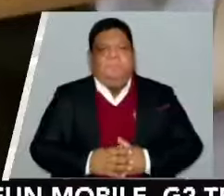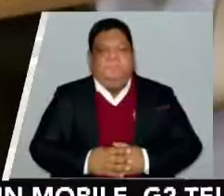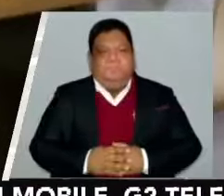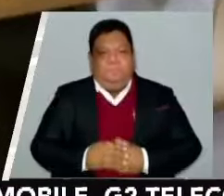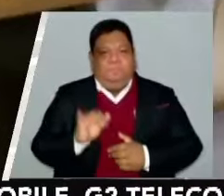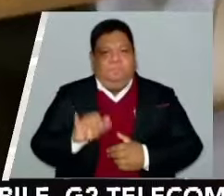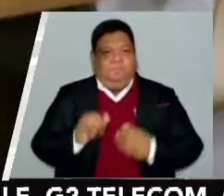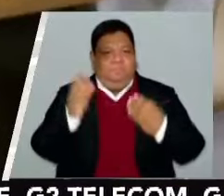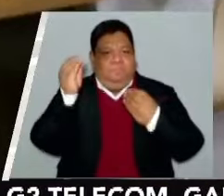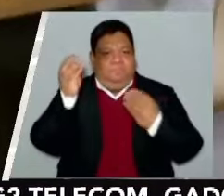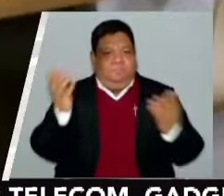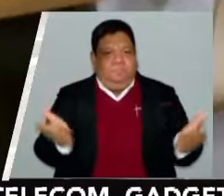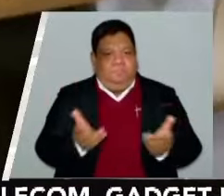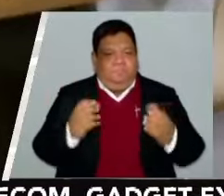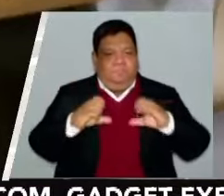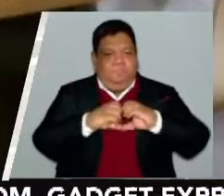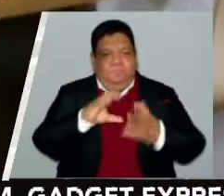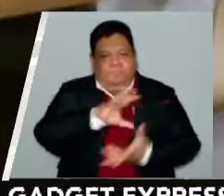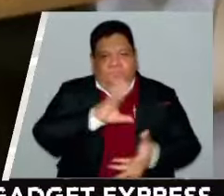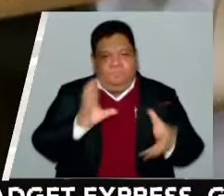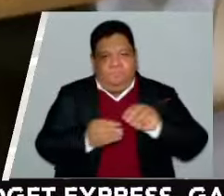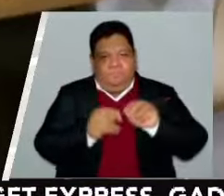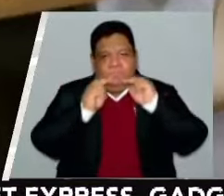Pasay, Bam Alegre para sa GMA Integrated News.